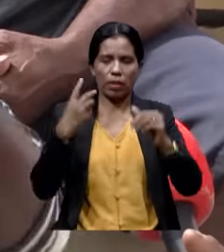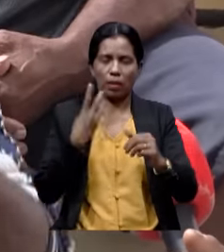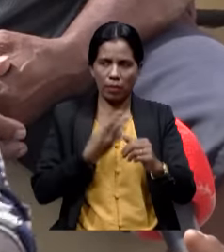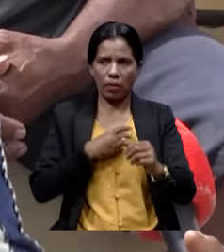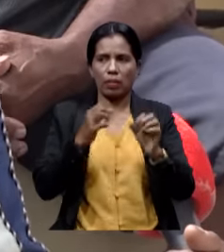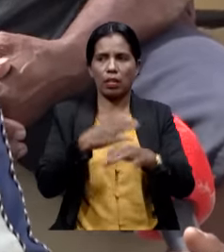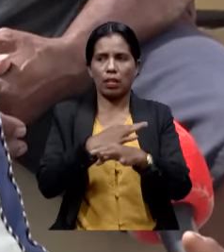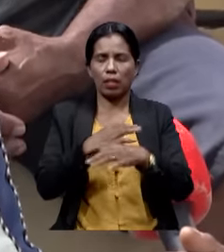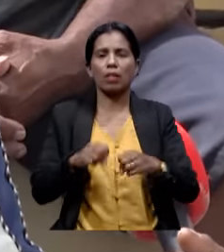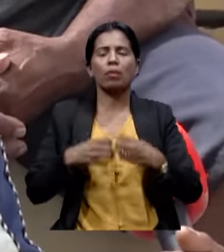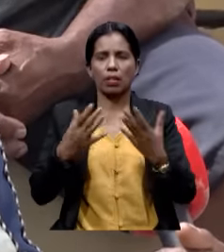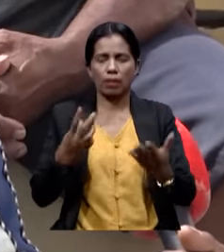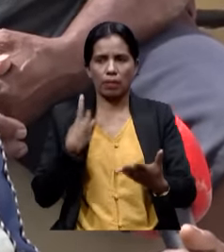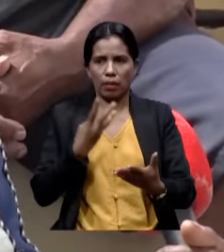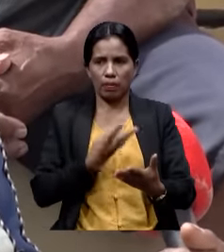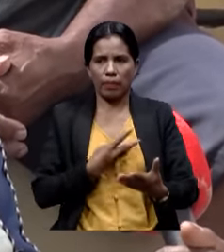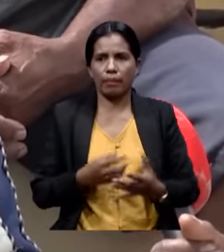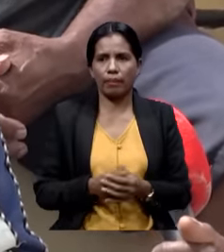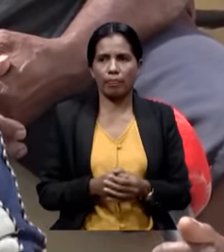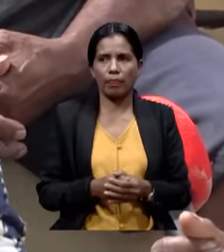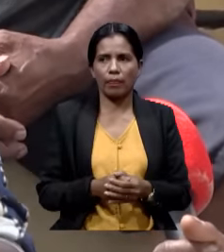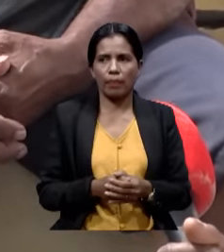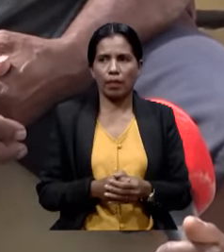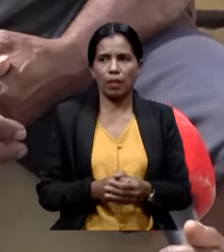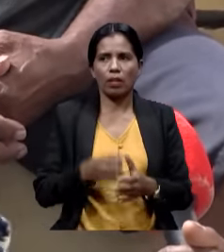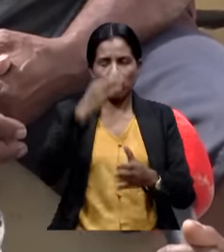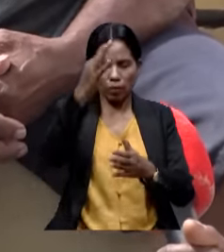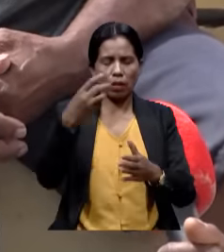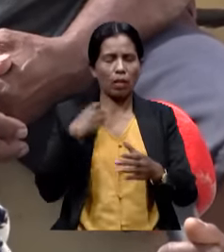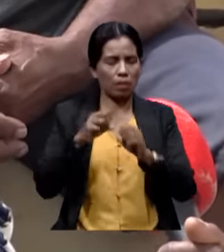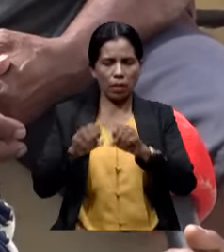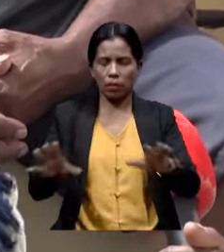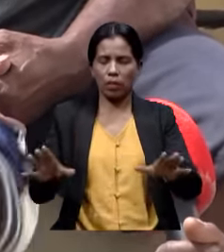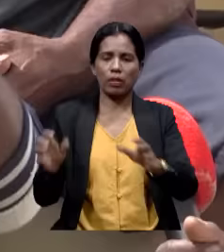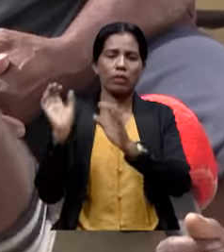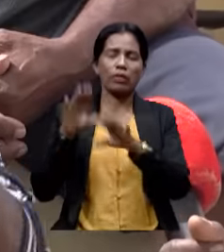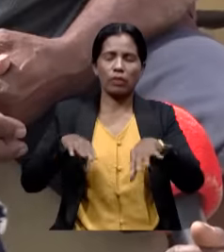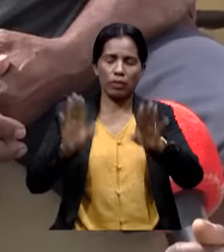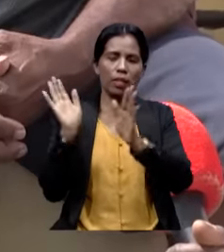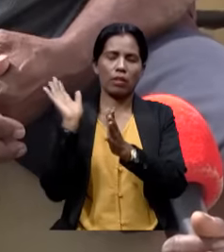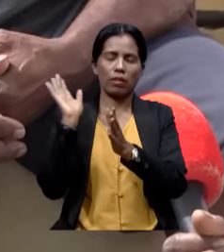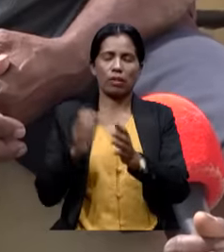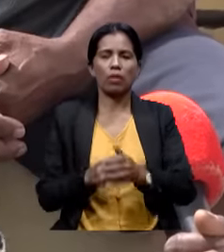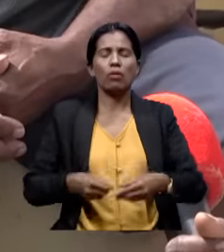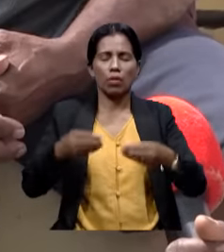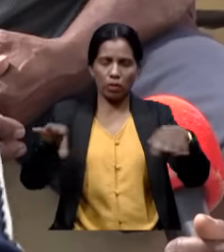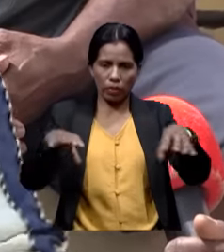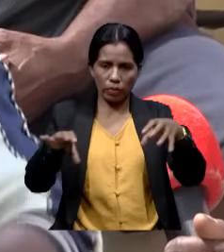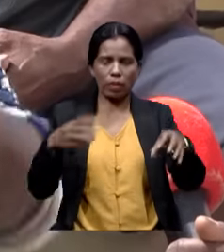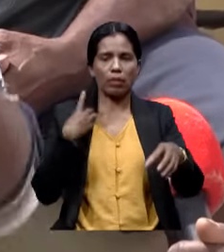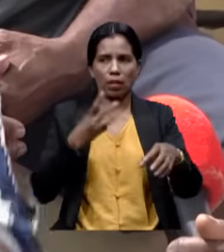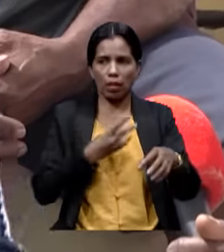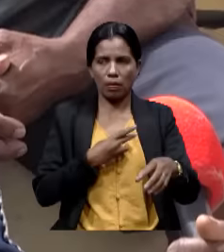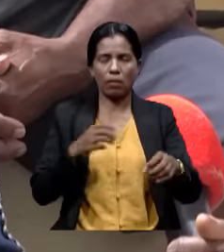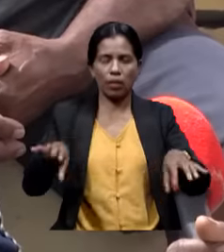Nina rendimento ne halu sabami. Atu ne bawa ne ambil husik leba. Itu buat sirak kira kampur de travail rumah, ambil husik leba, ambil